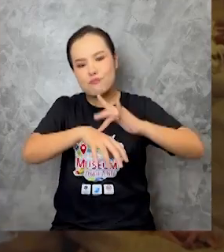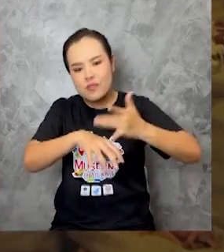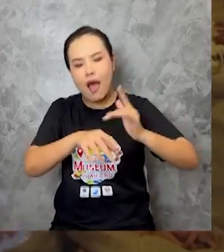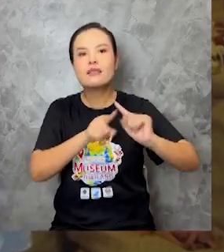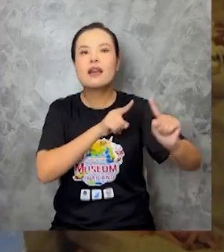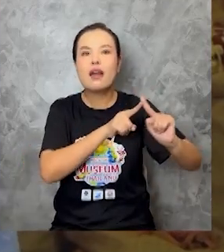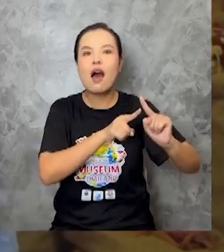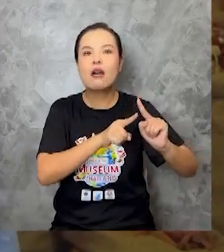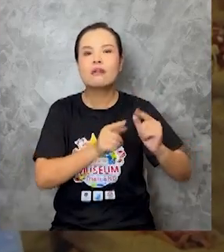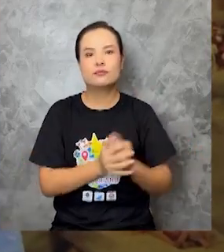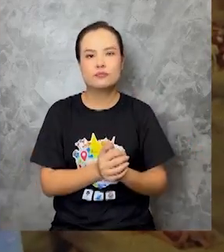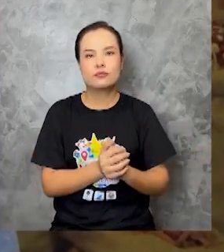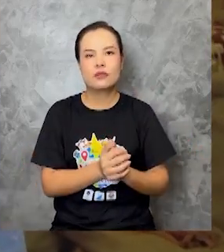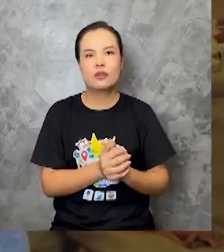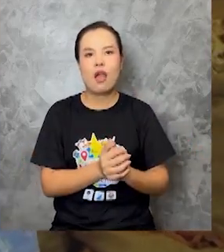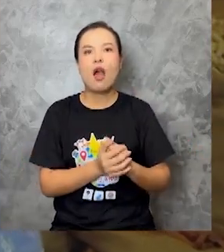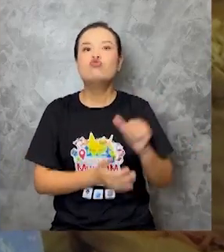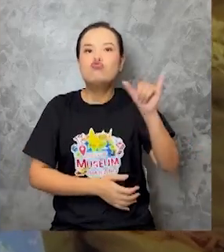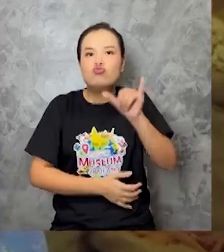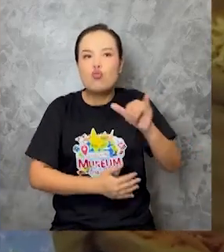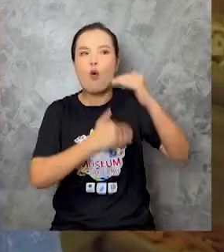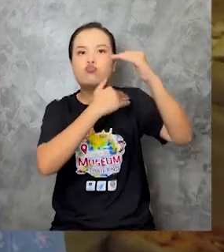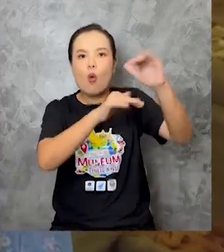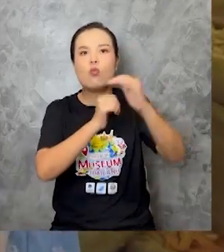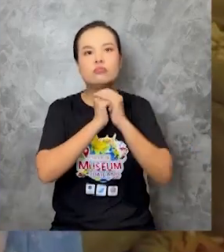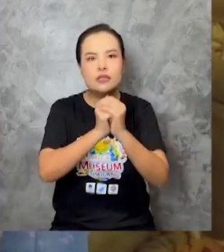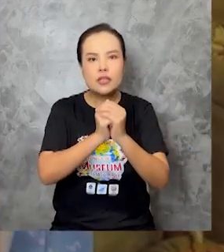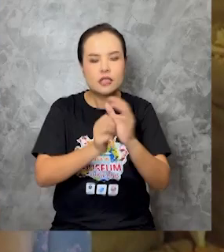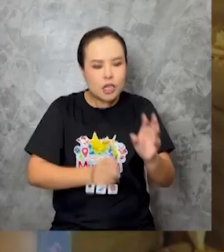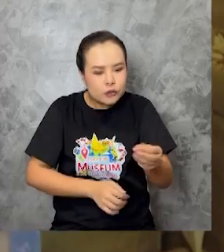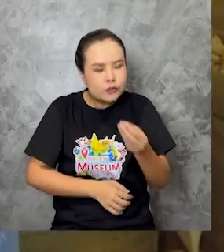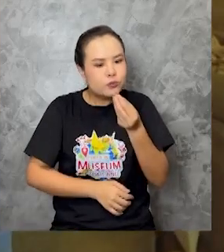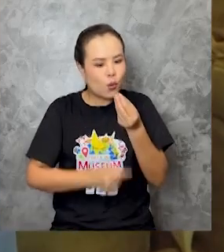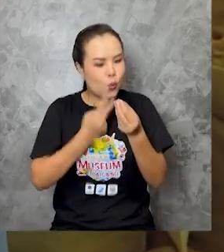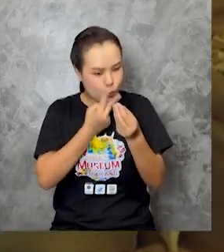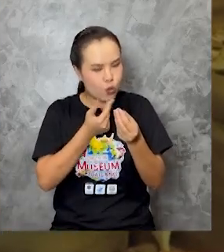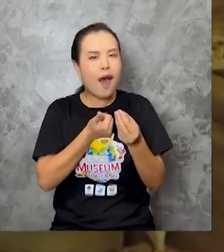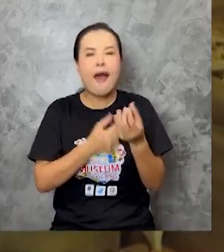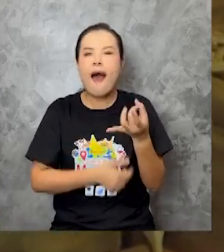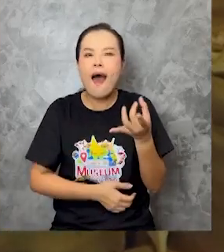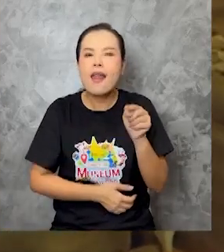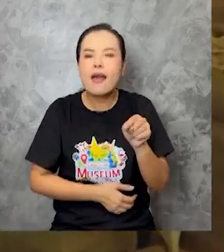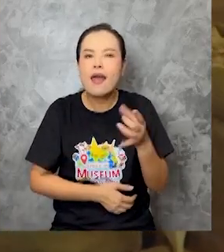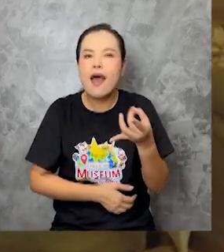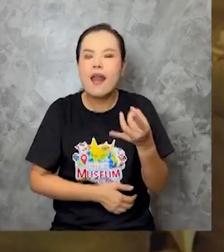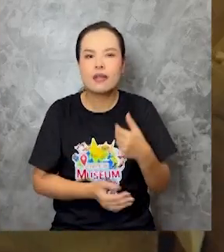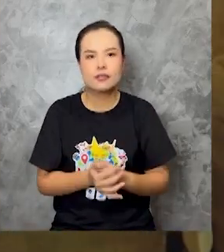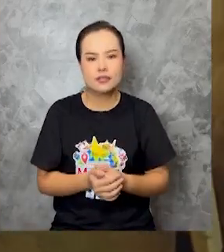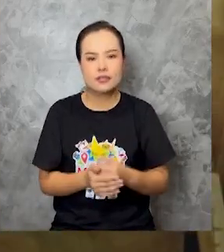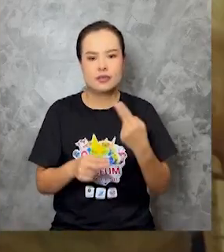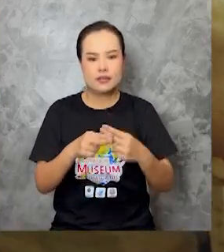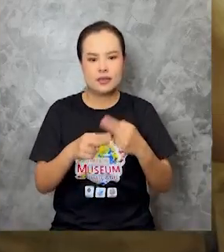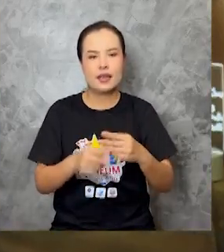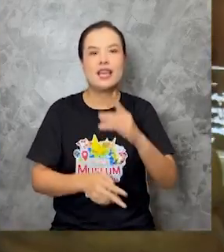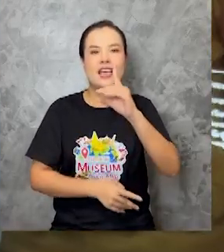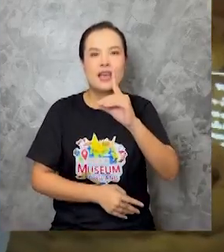ที่ส่งออกไปยังยุโรปก็ดีหรือทางจีนก็ดีน้องๆหยิบดูได้นะคะ อันนี้คืออะไรคะ อันนั้นชื่อว่าดี